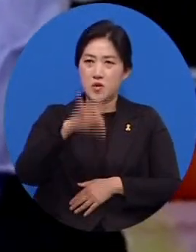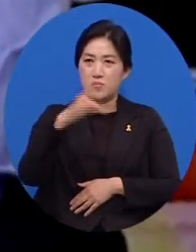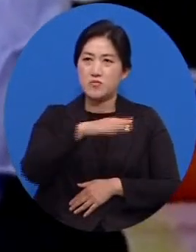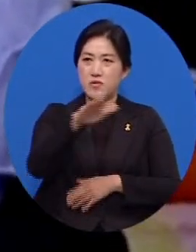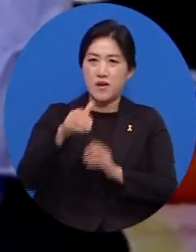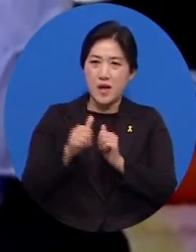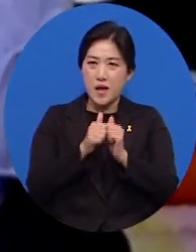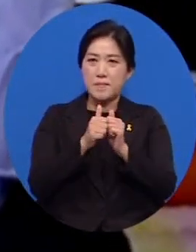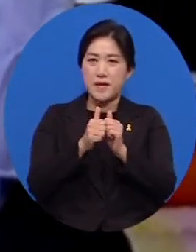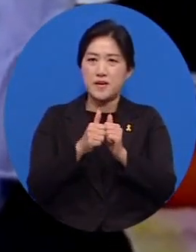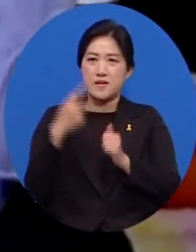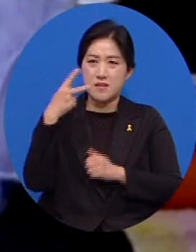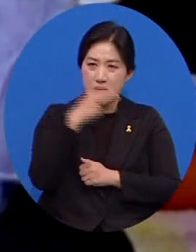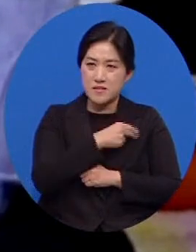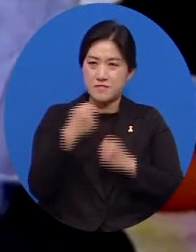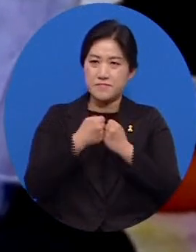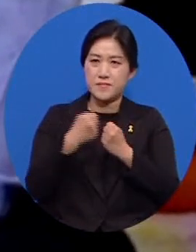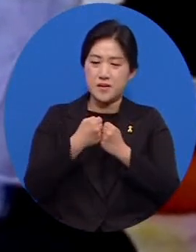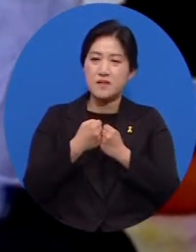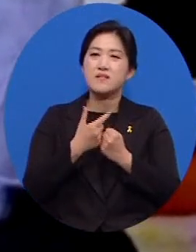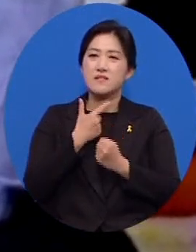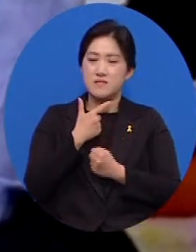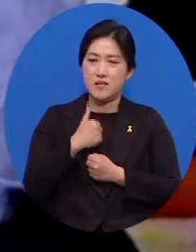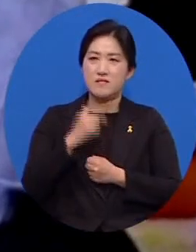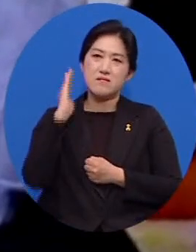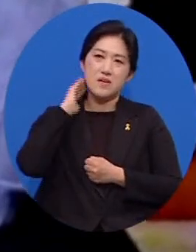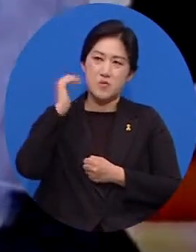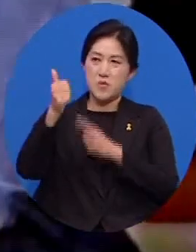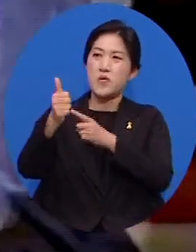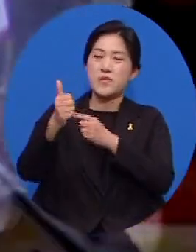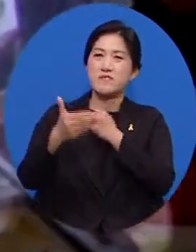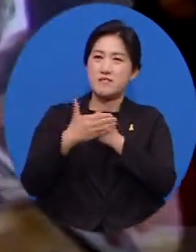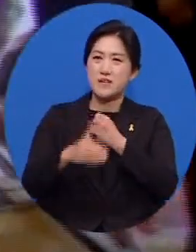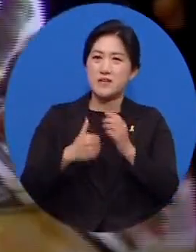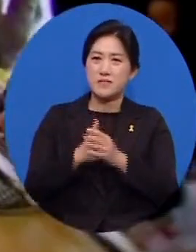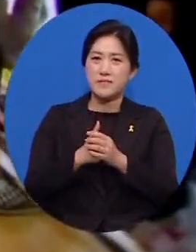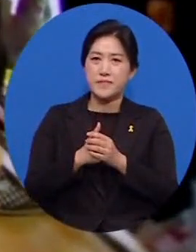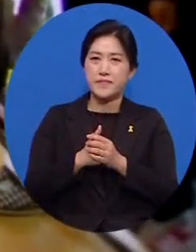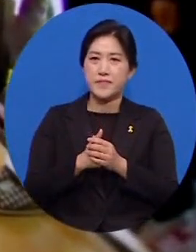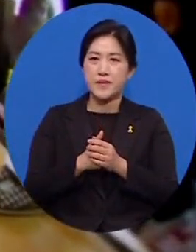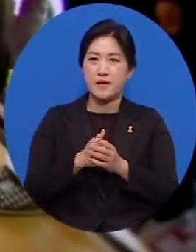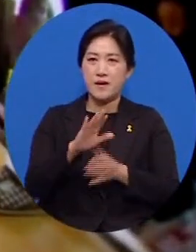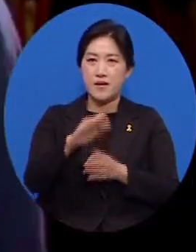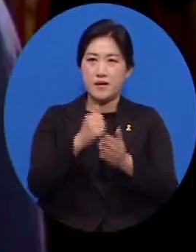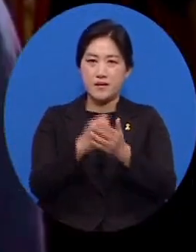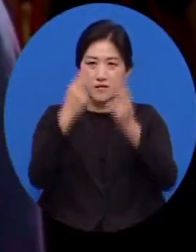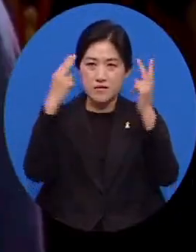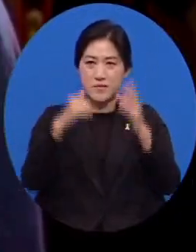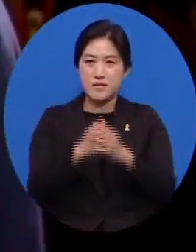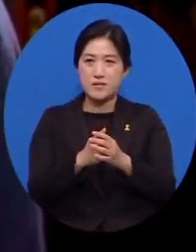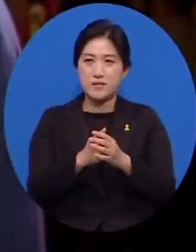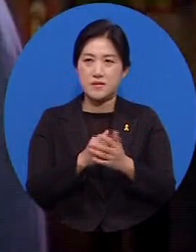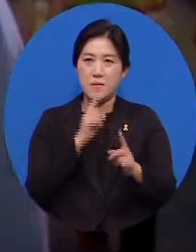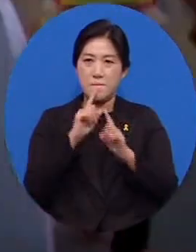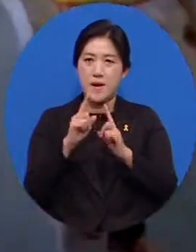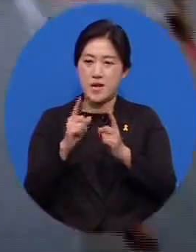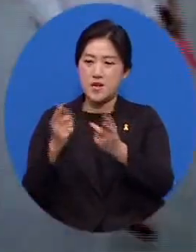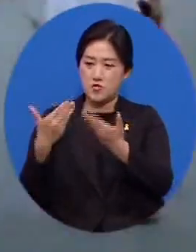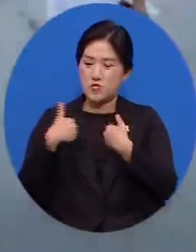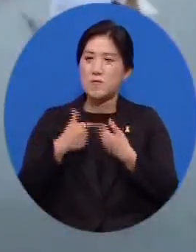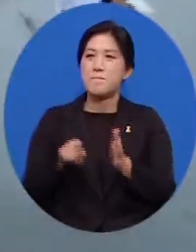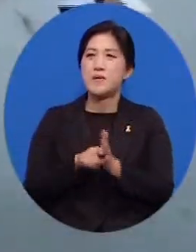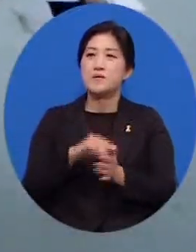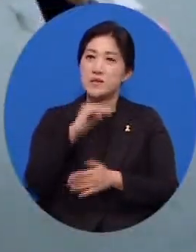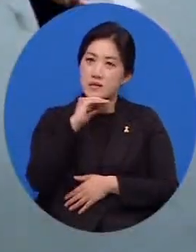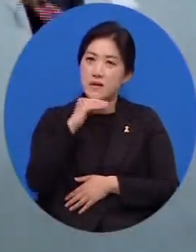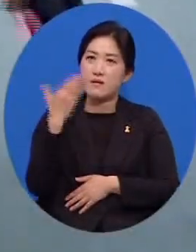함께 단식하며 싸웠던 대통령이니까 아이들 빈소 앞에서 하신 말들을 믿고 기다리지만